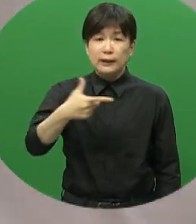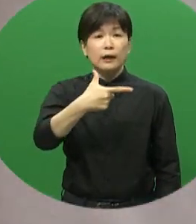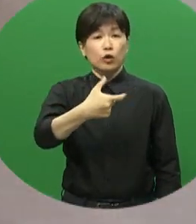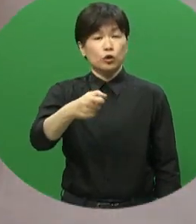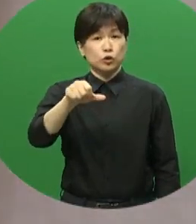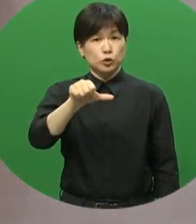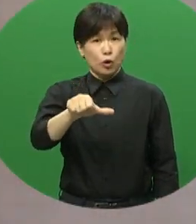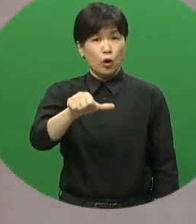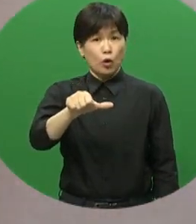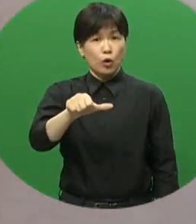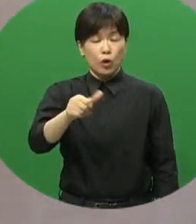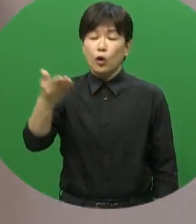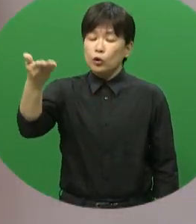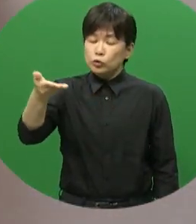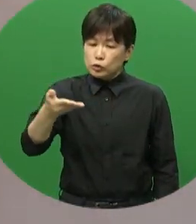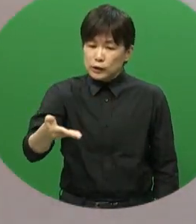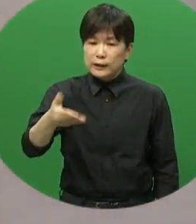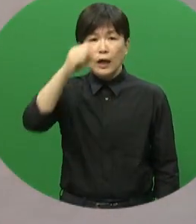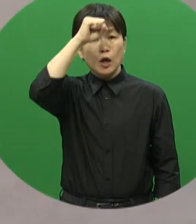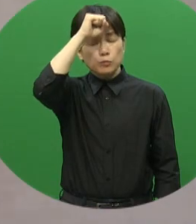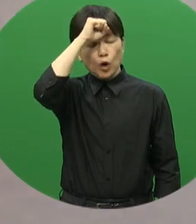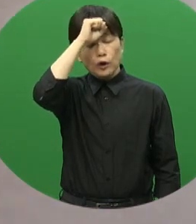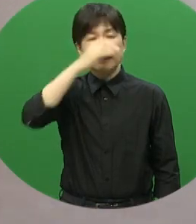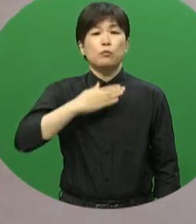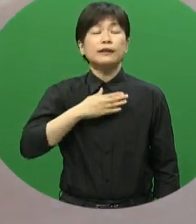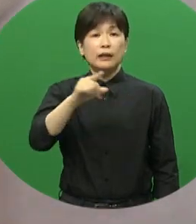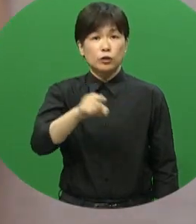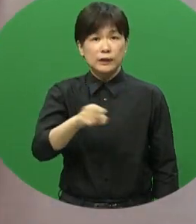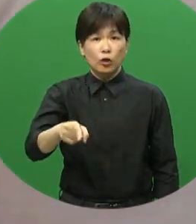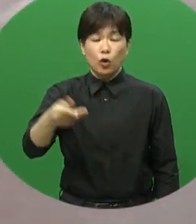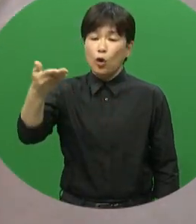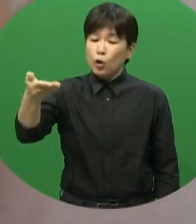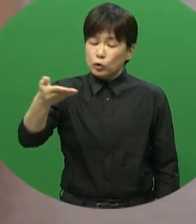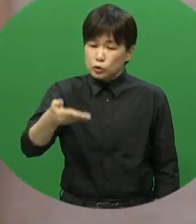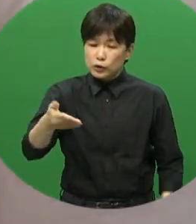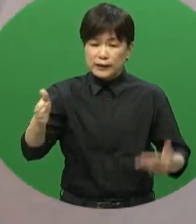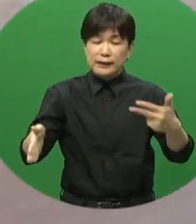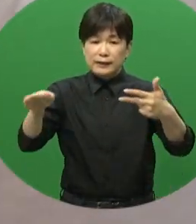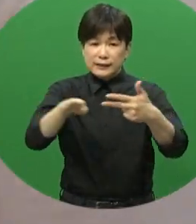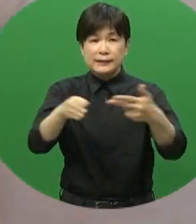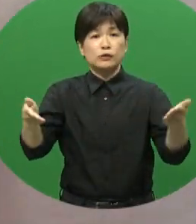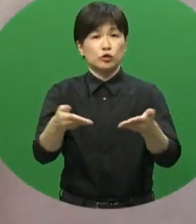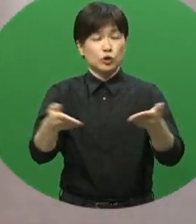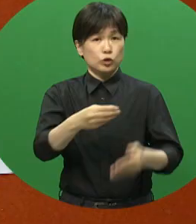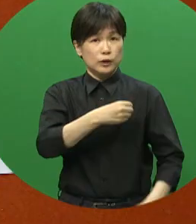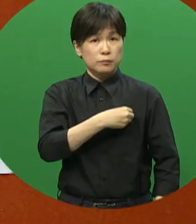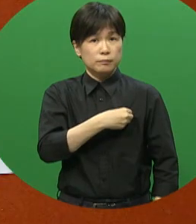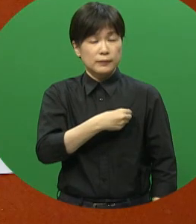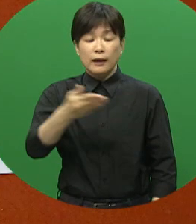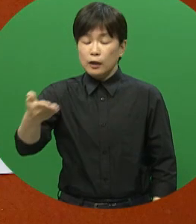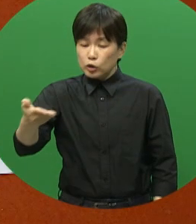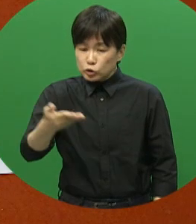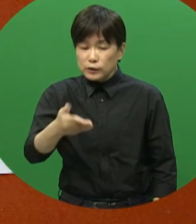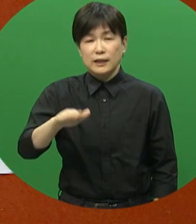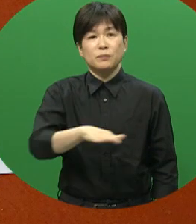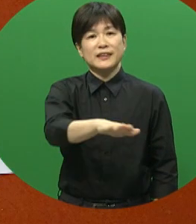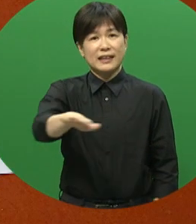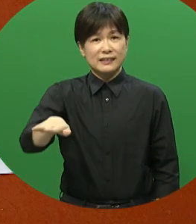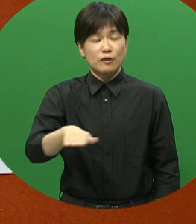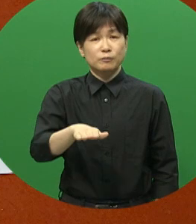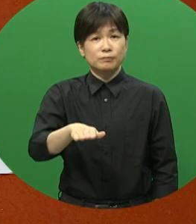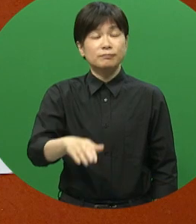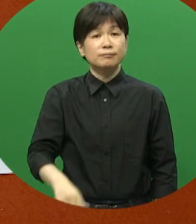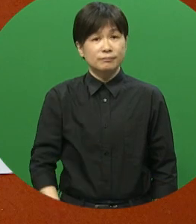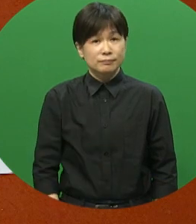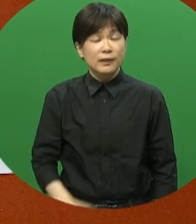後基礎疾患をお持ちの方や施設従事者の方など接種を行っていく予定です。対象の方にはご案